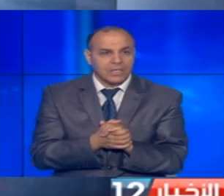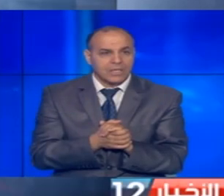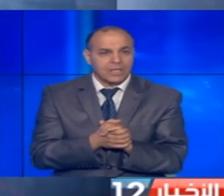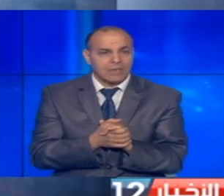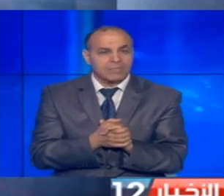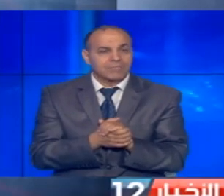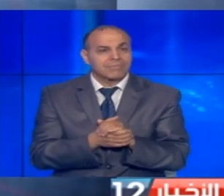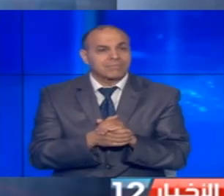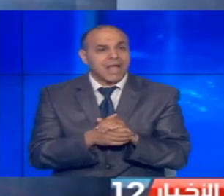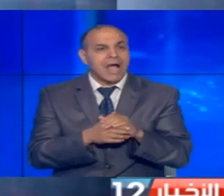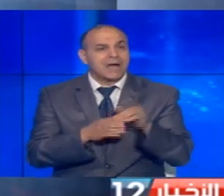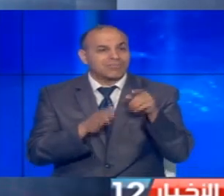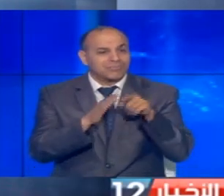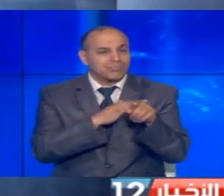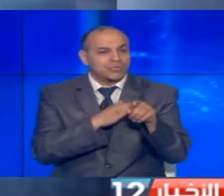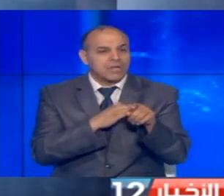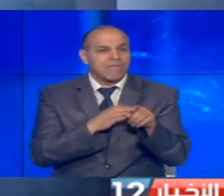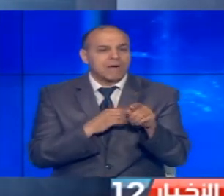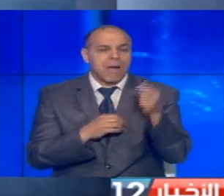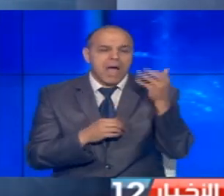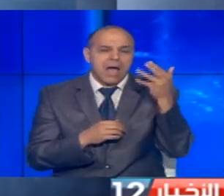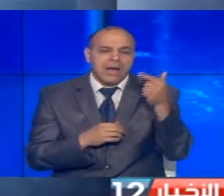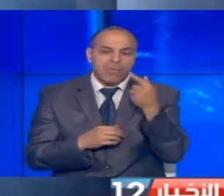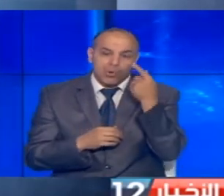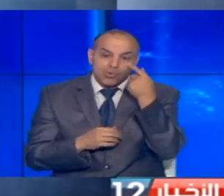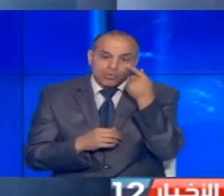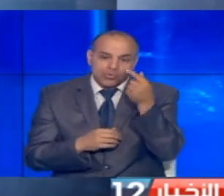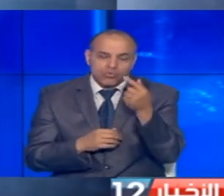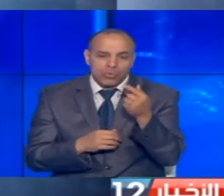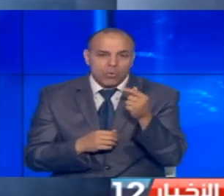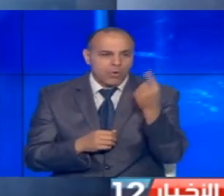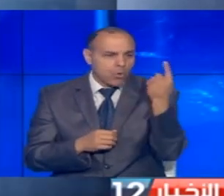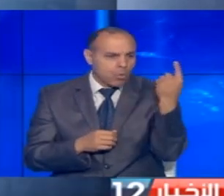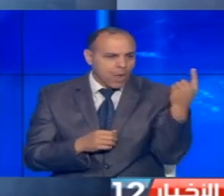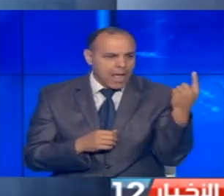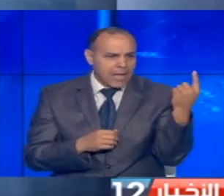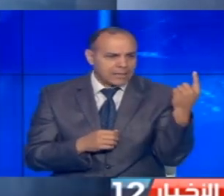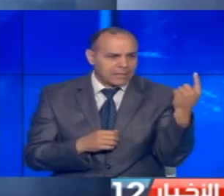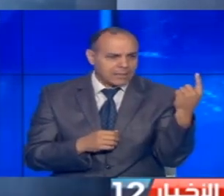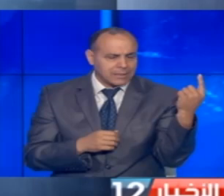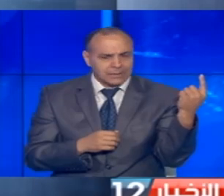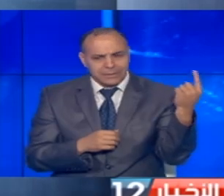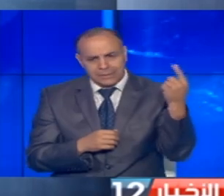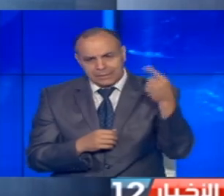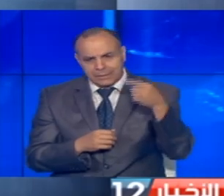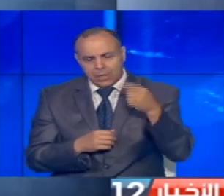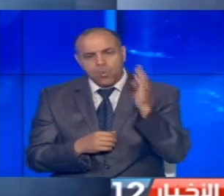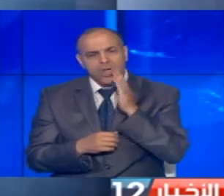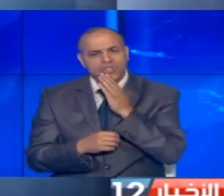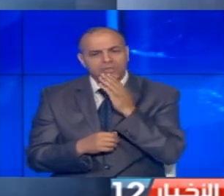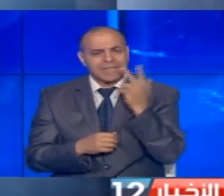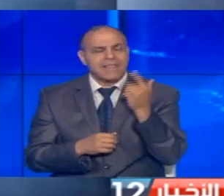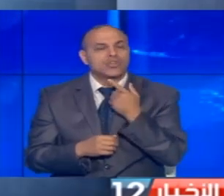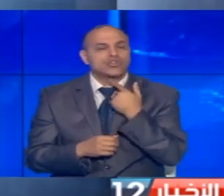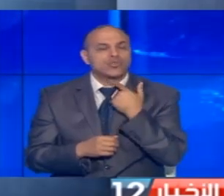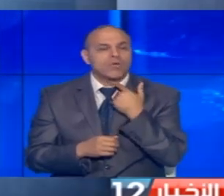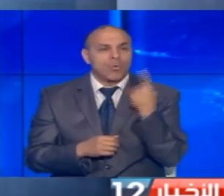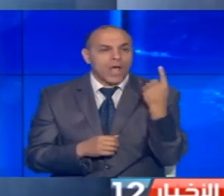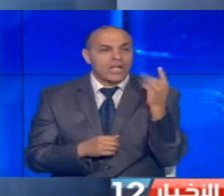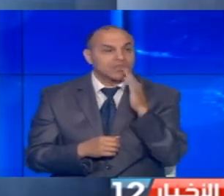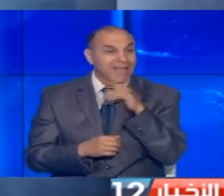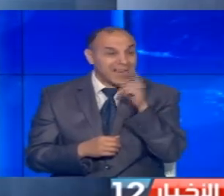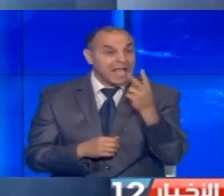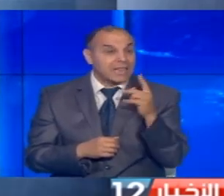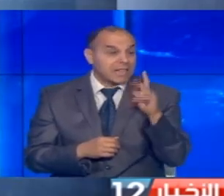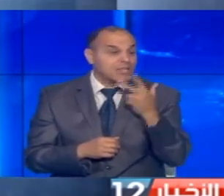مع ظاهرة الاجتياز ثم رقم باش نعطيه اللي هو من واحد جانفي إلى 3 جوان، من واحد جانفي إلى